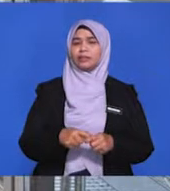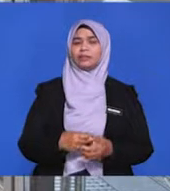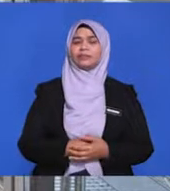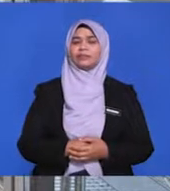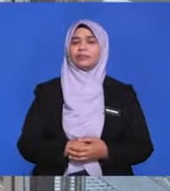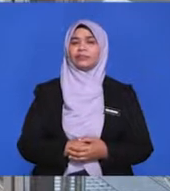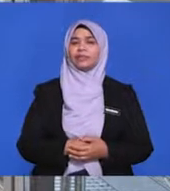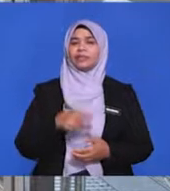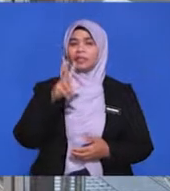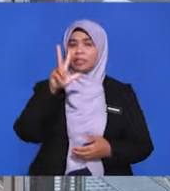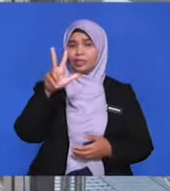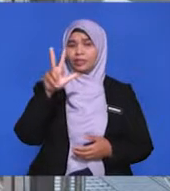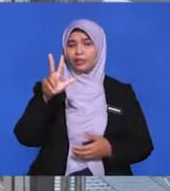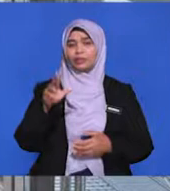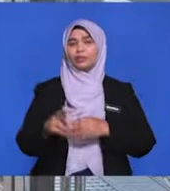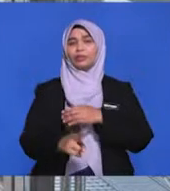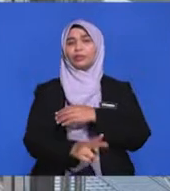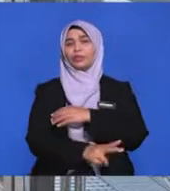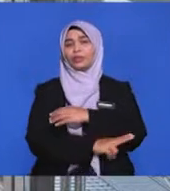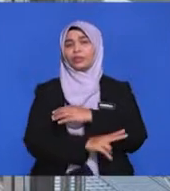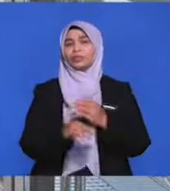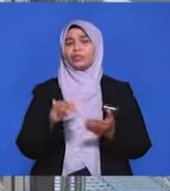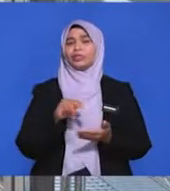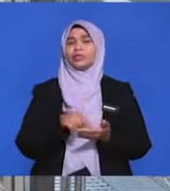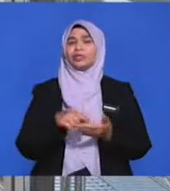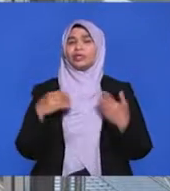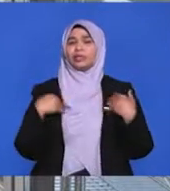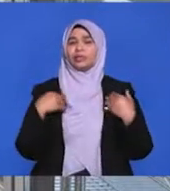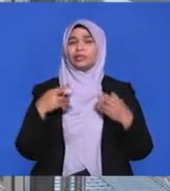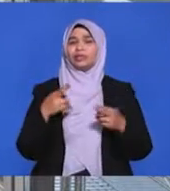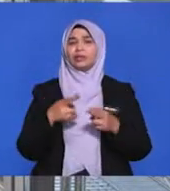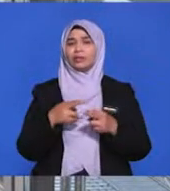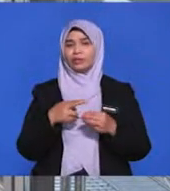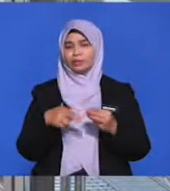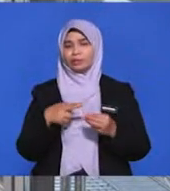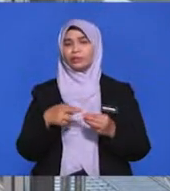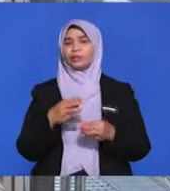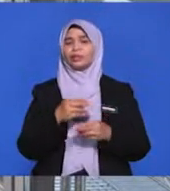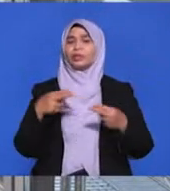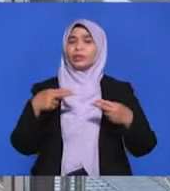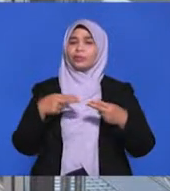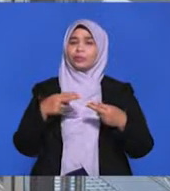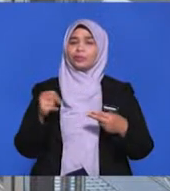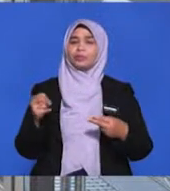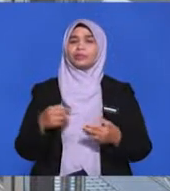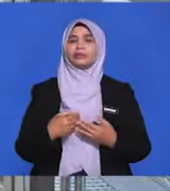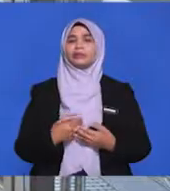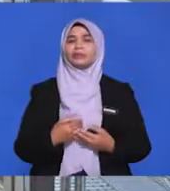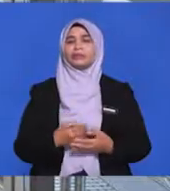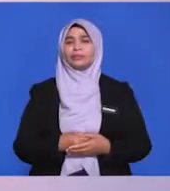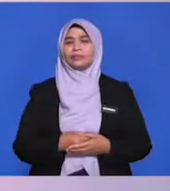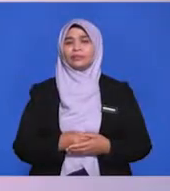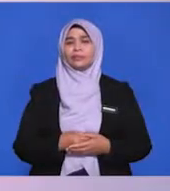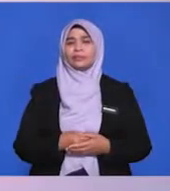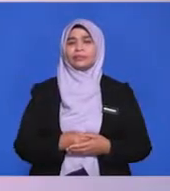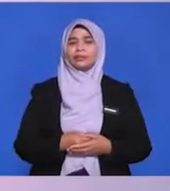ke-33 hukum ke ini mempunyai rumus dan hubungan yang melibatkan Kidul faktor yang dibintangi sebelum